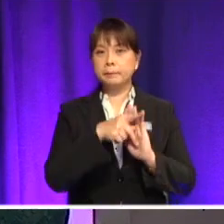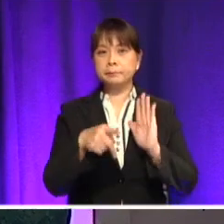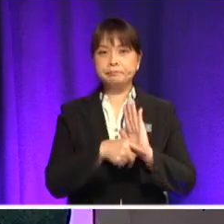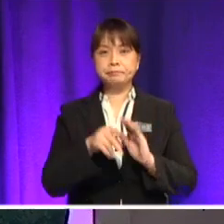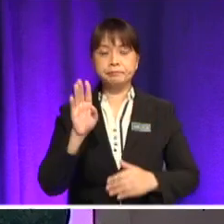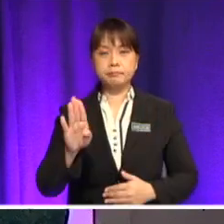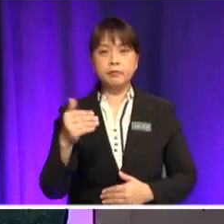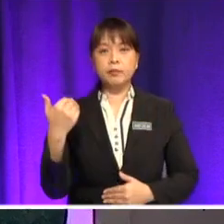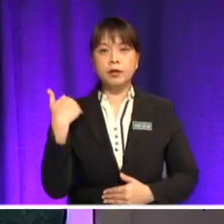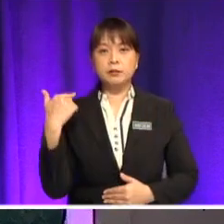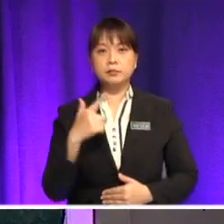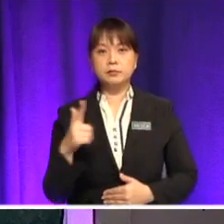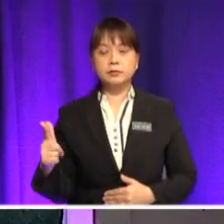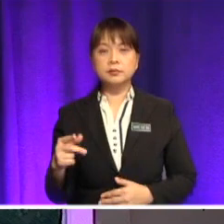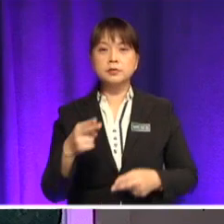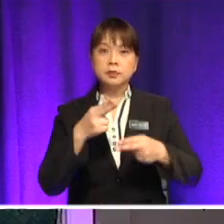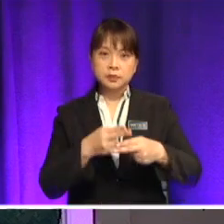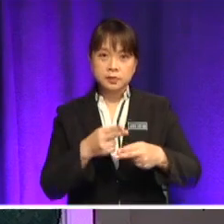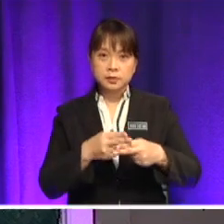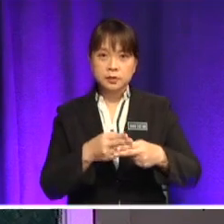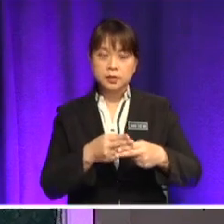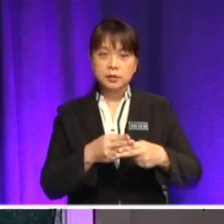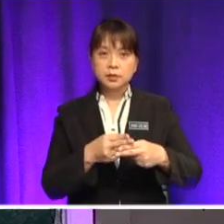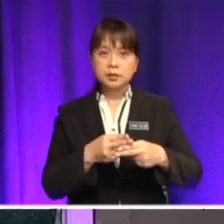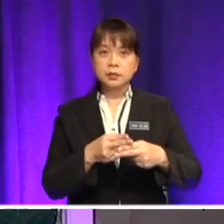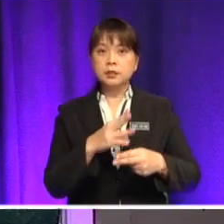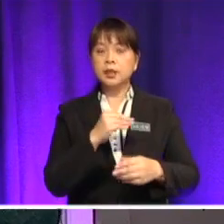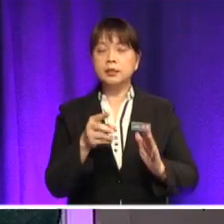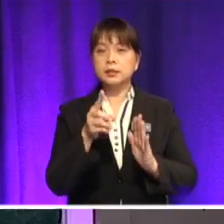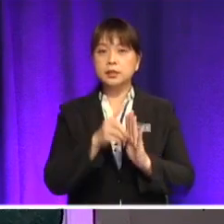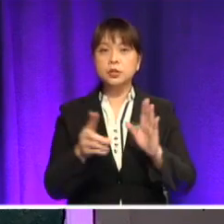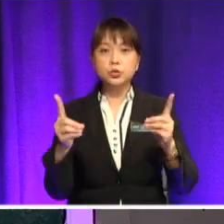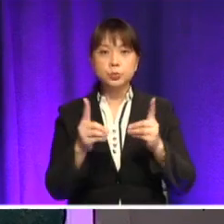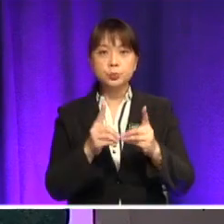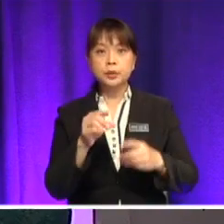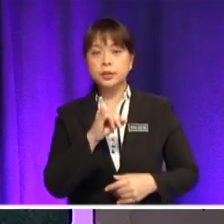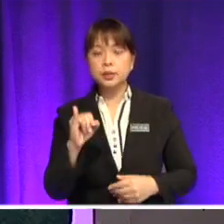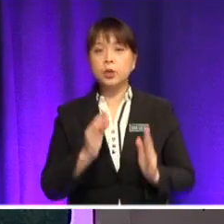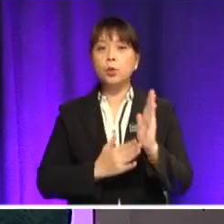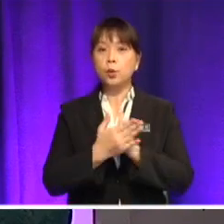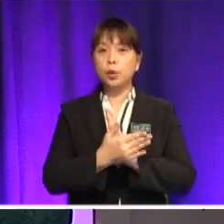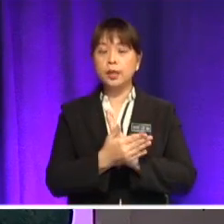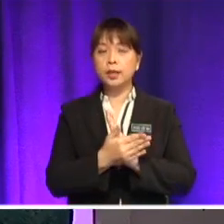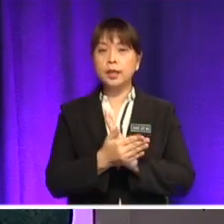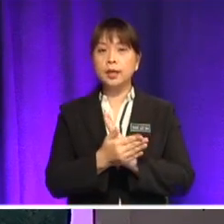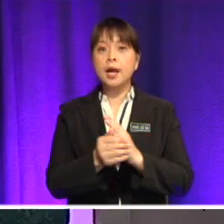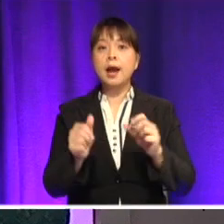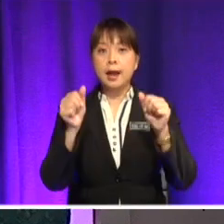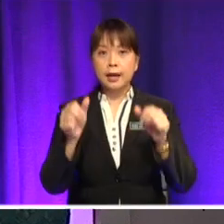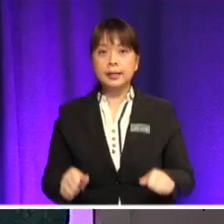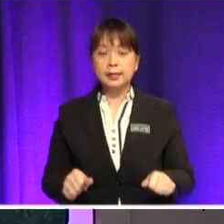nama orang ketiga yang ditemui oleh siapa ahli Fizi dan ahli matematika yang bernama